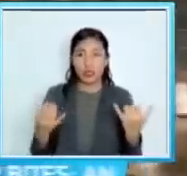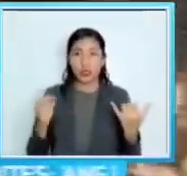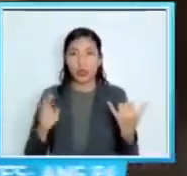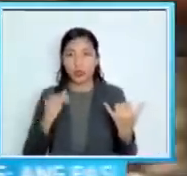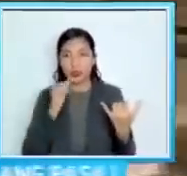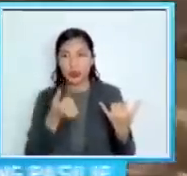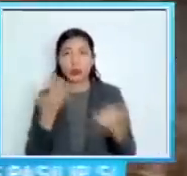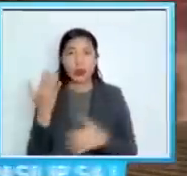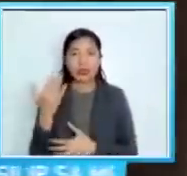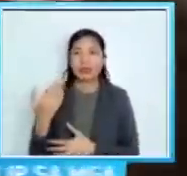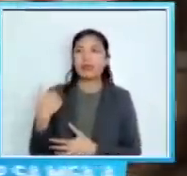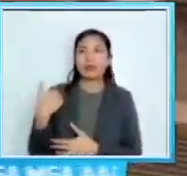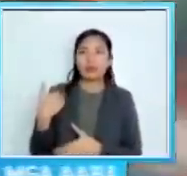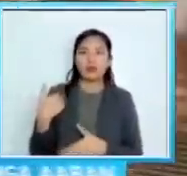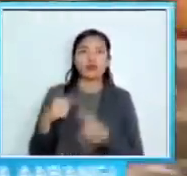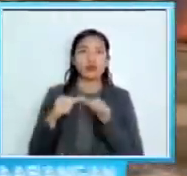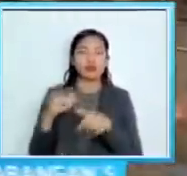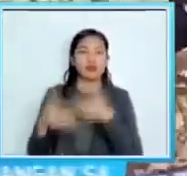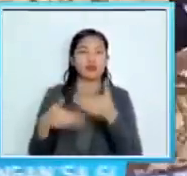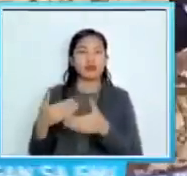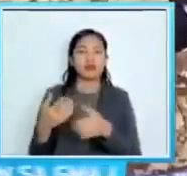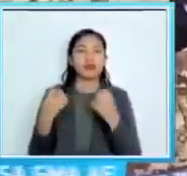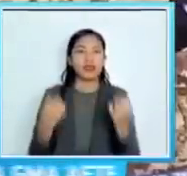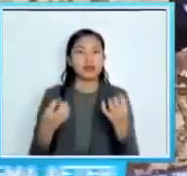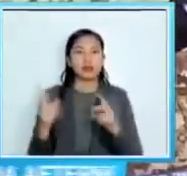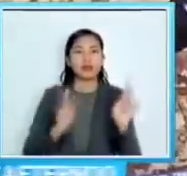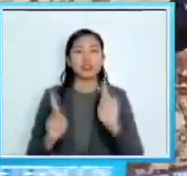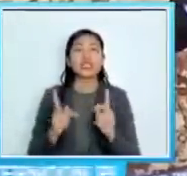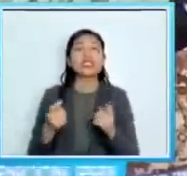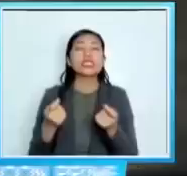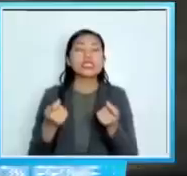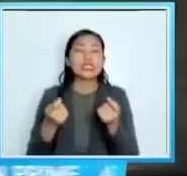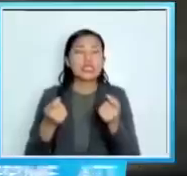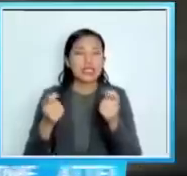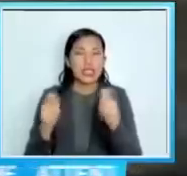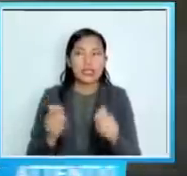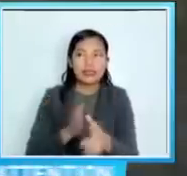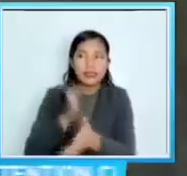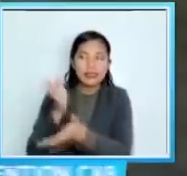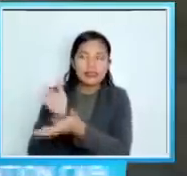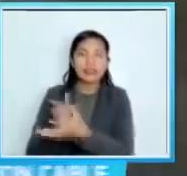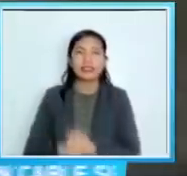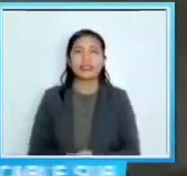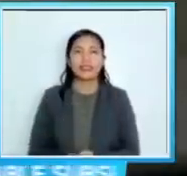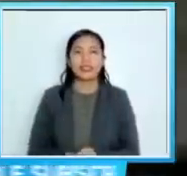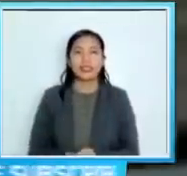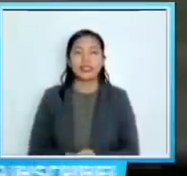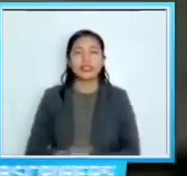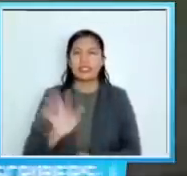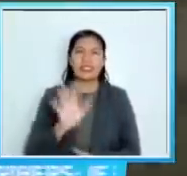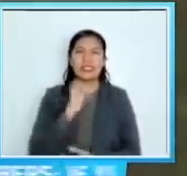ang operation, marami nga po yung mga nagbabaka sakali na pumunta ron. So hindi natin ma-advise sa sila'y pumunta rito